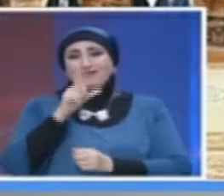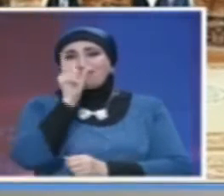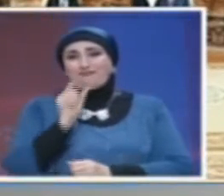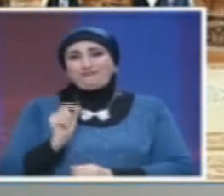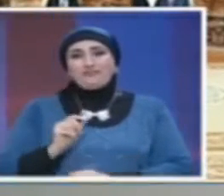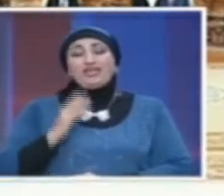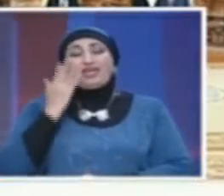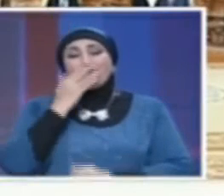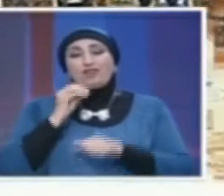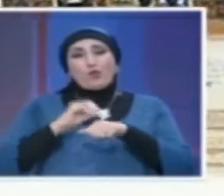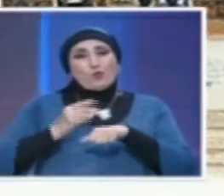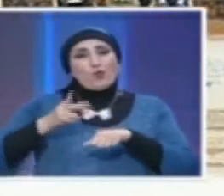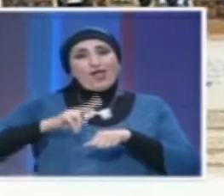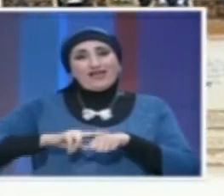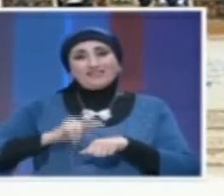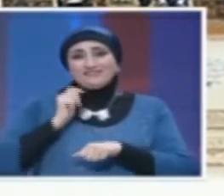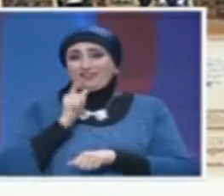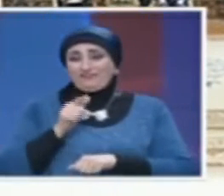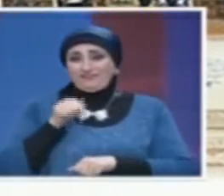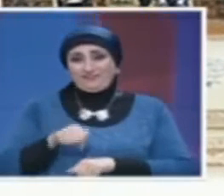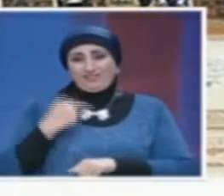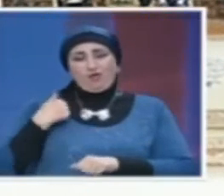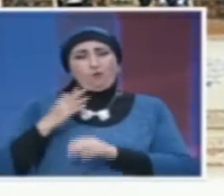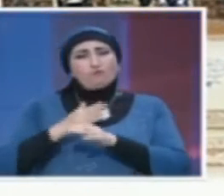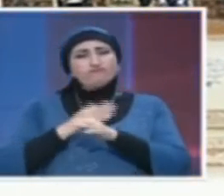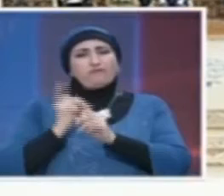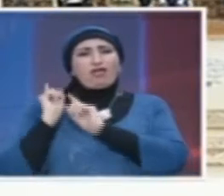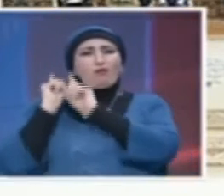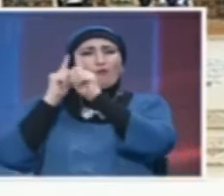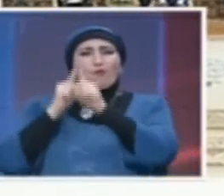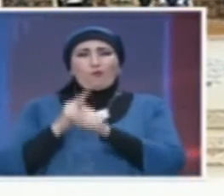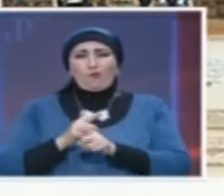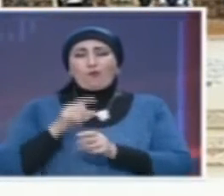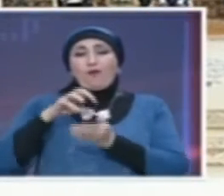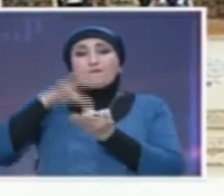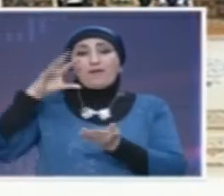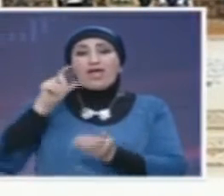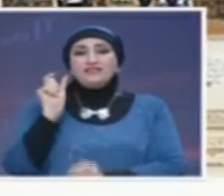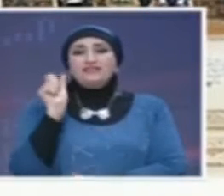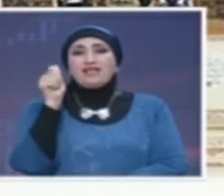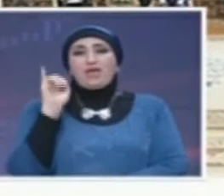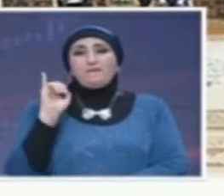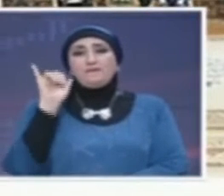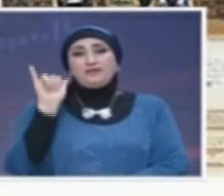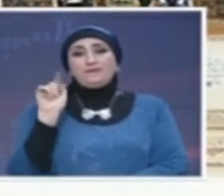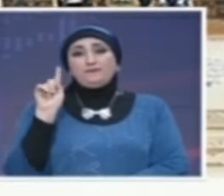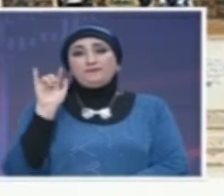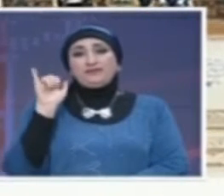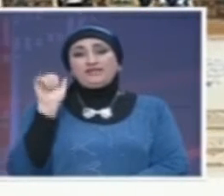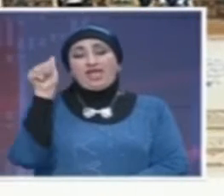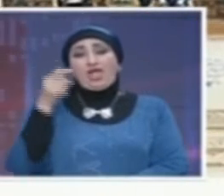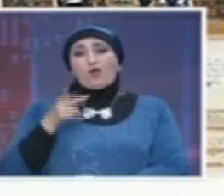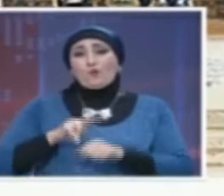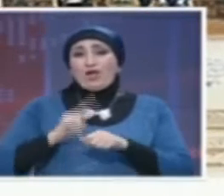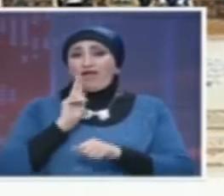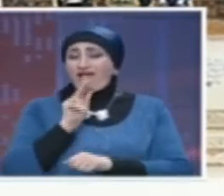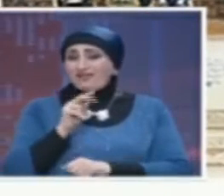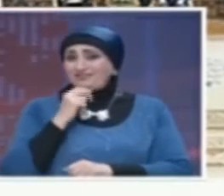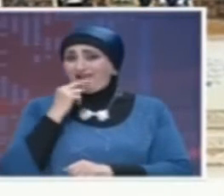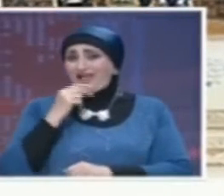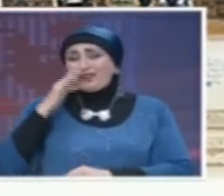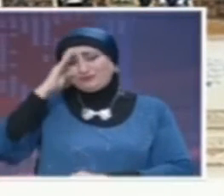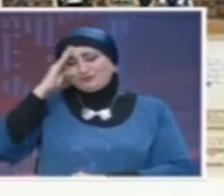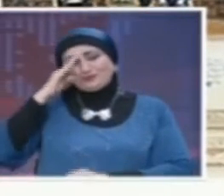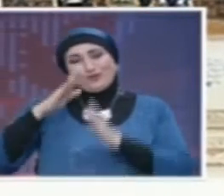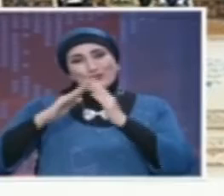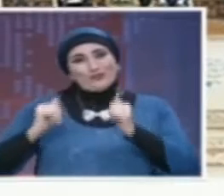الإفريقية، وكذلك لنضاله الطويل لتحقيق استقلال ناميبيا. من جانبه أشاد السيد نيوما بدور مصر